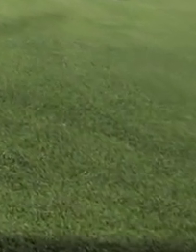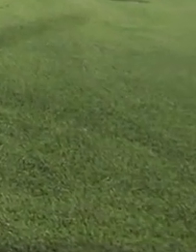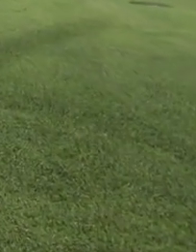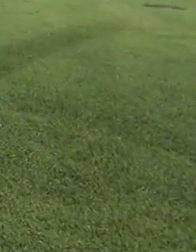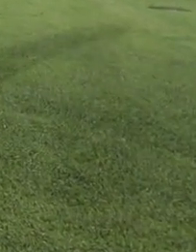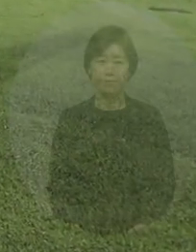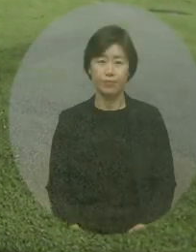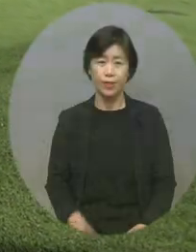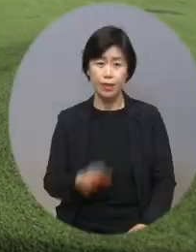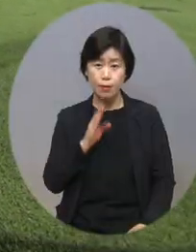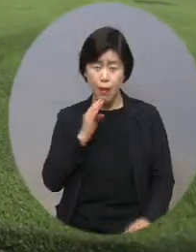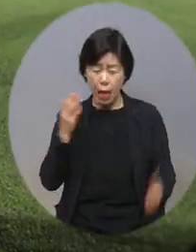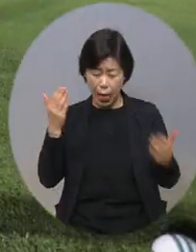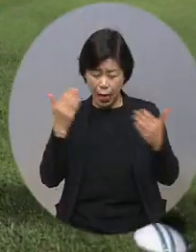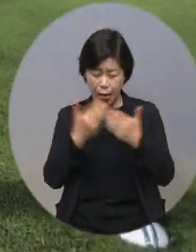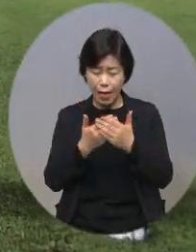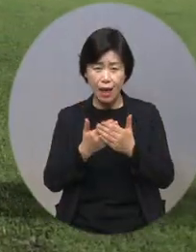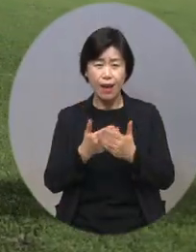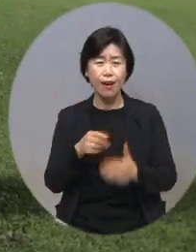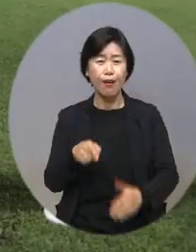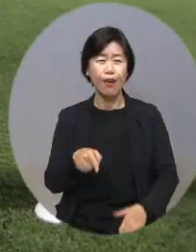진짜 안 보이는데?